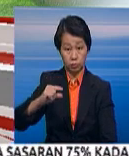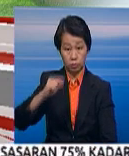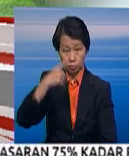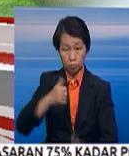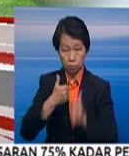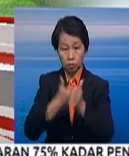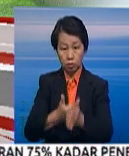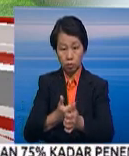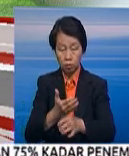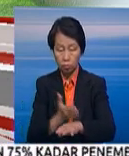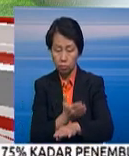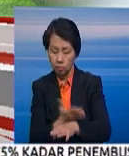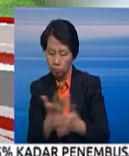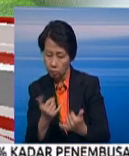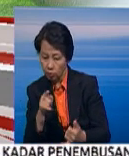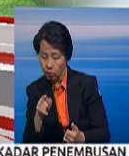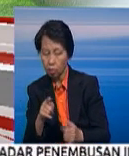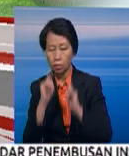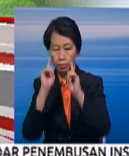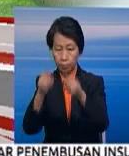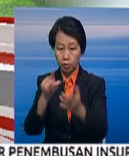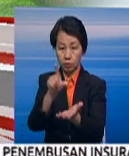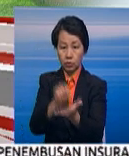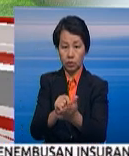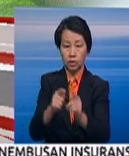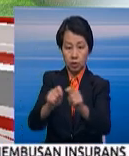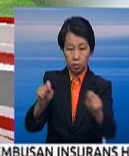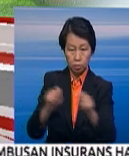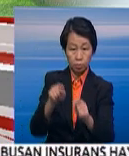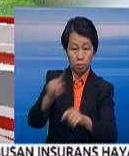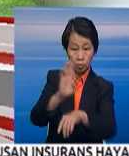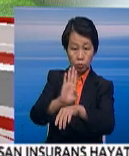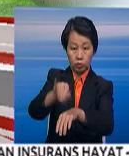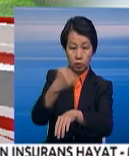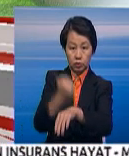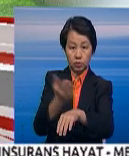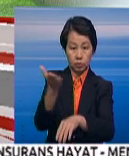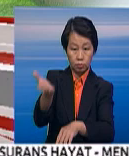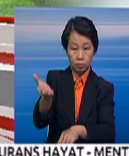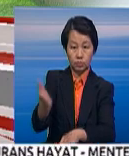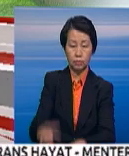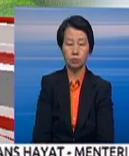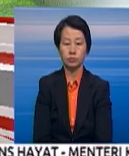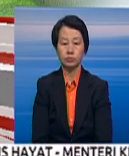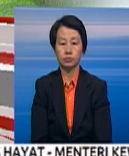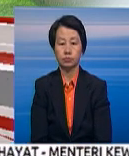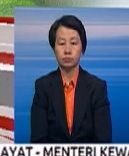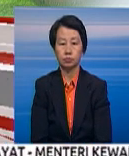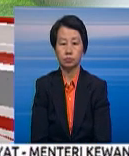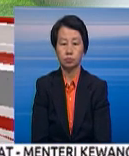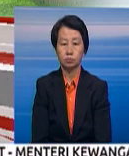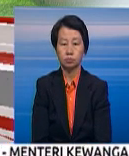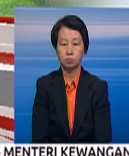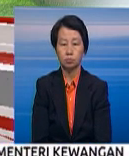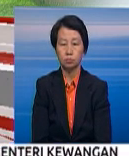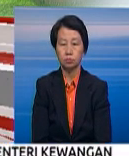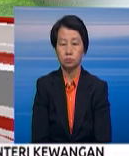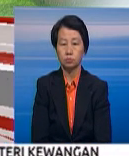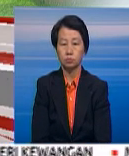mengikuti perkembangan terkini, kita bersama wartawan di lokasi Muhammad Zamri Suharani. Silakan Zamri dengan laporan anda.